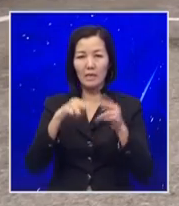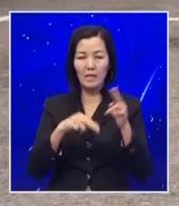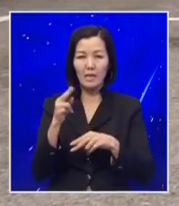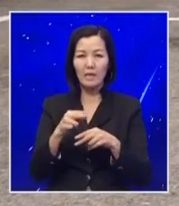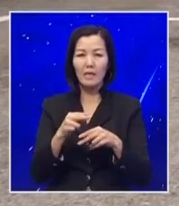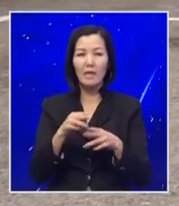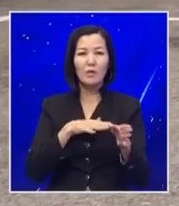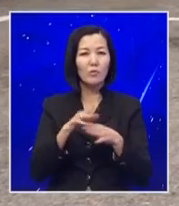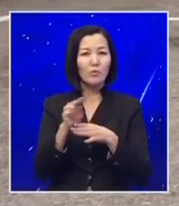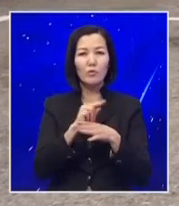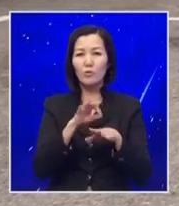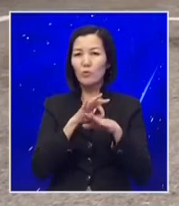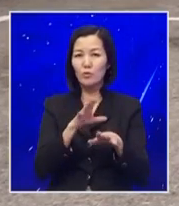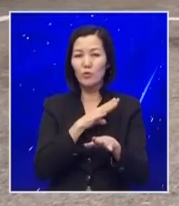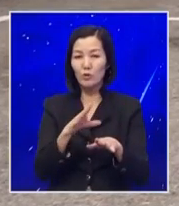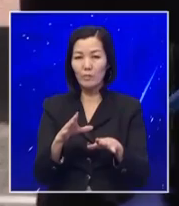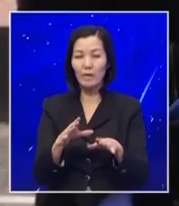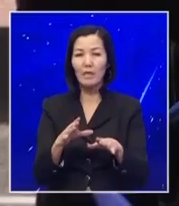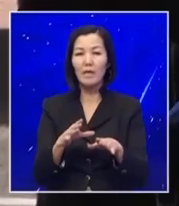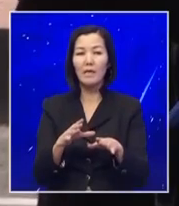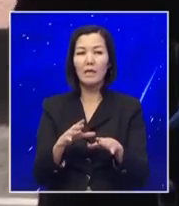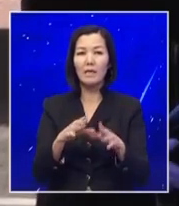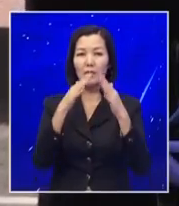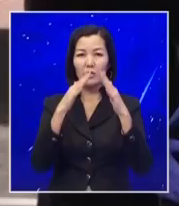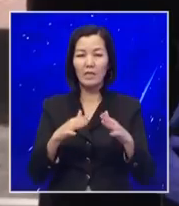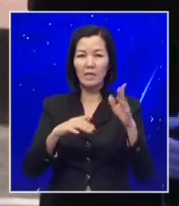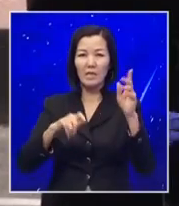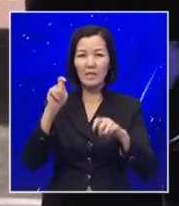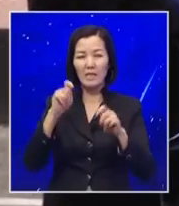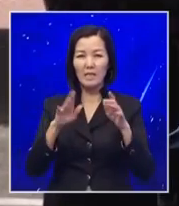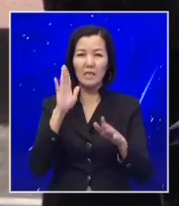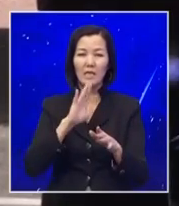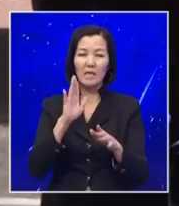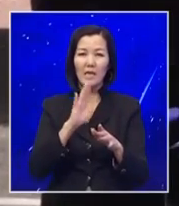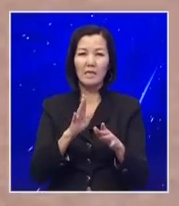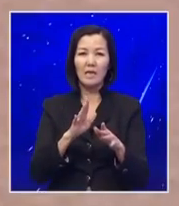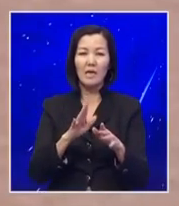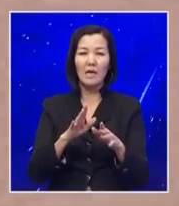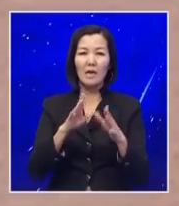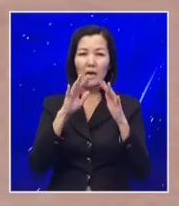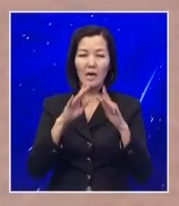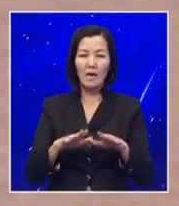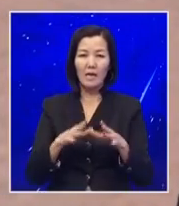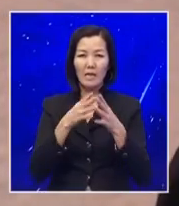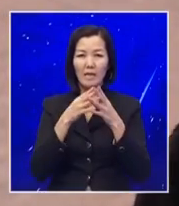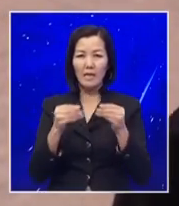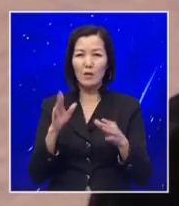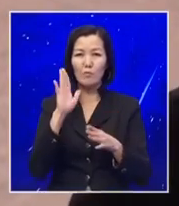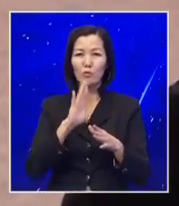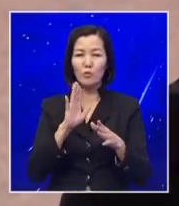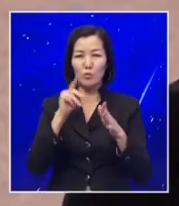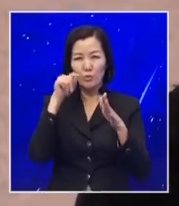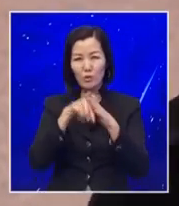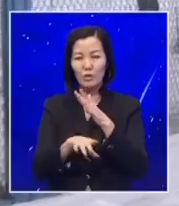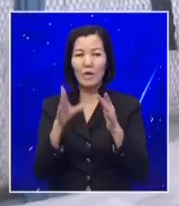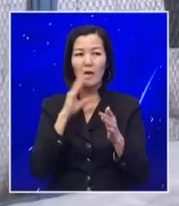Содан бері еш жөндеу жұмыстары жасалмапты. Шатыры шұрық тесік. Салдарынан қар еріп, жаңбыр жауса су сауғалап ішке